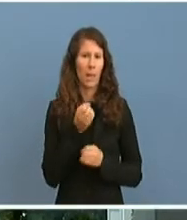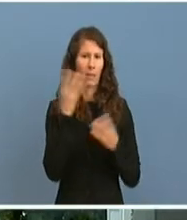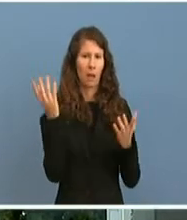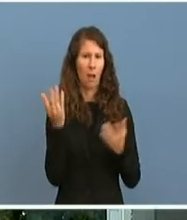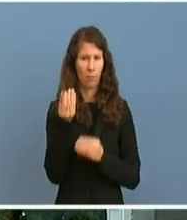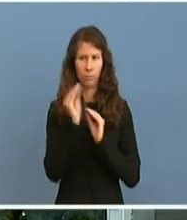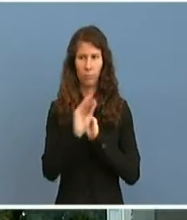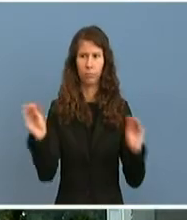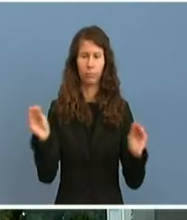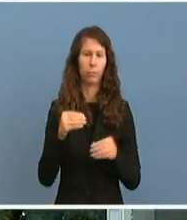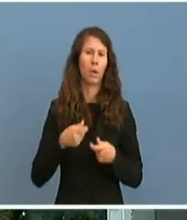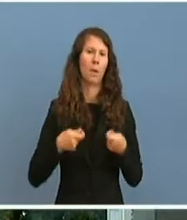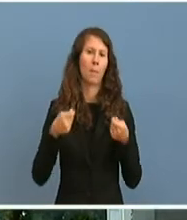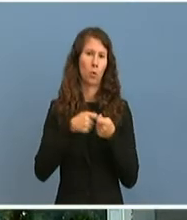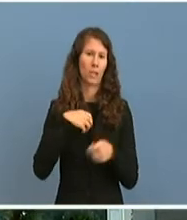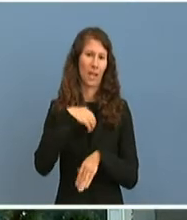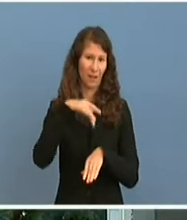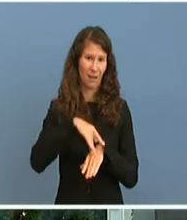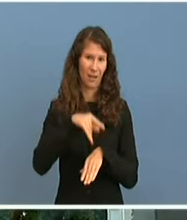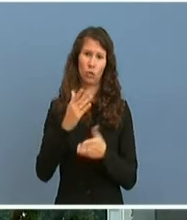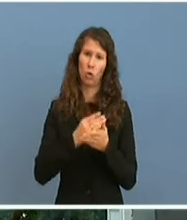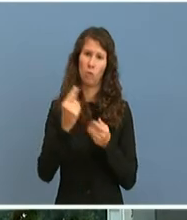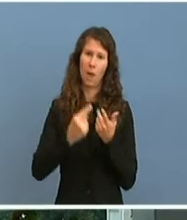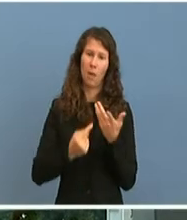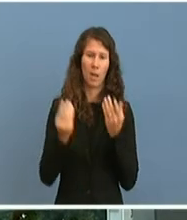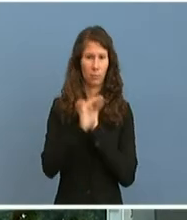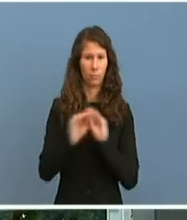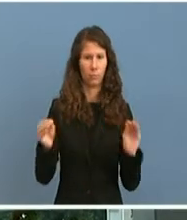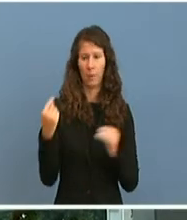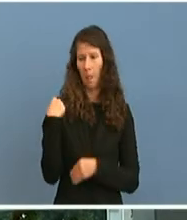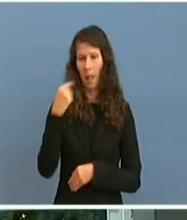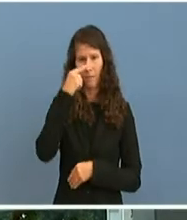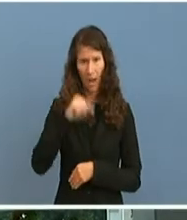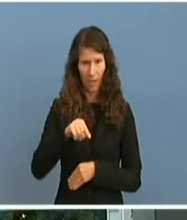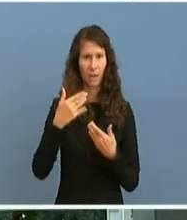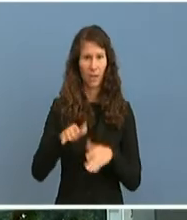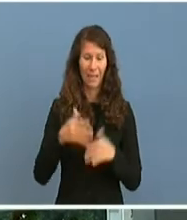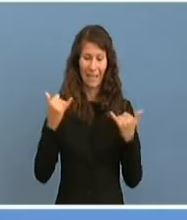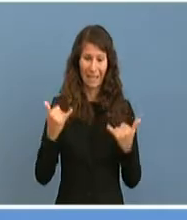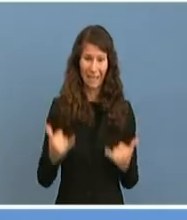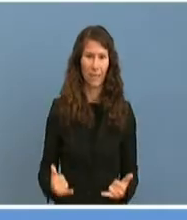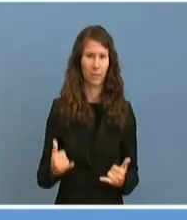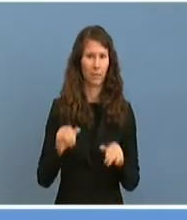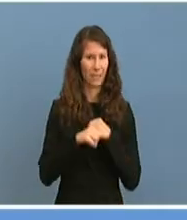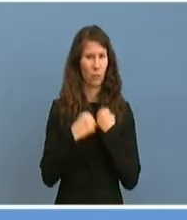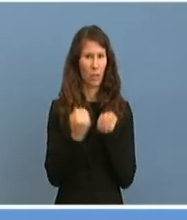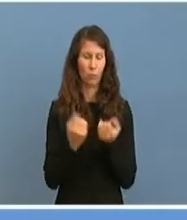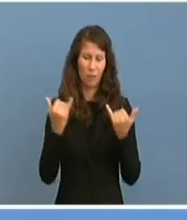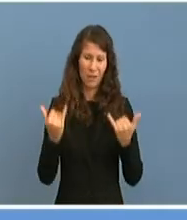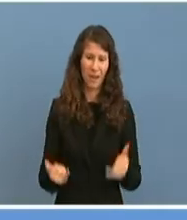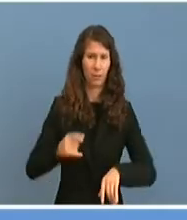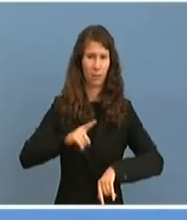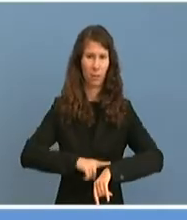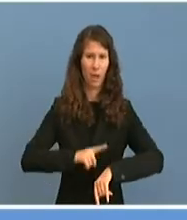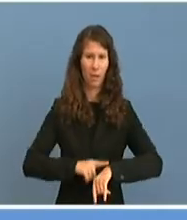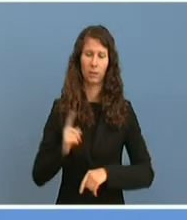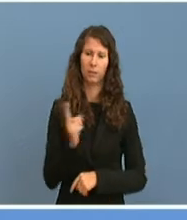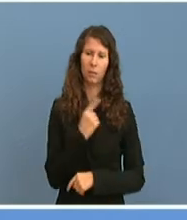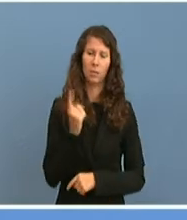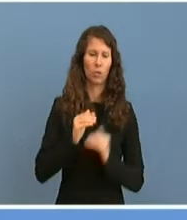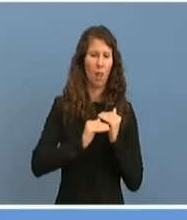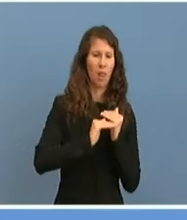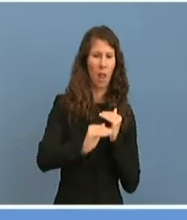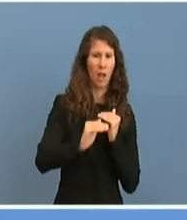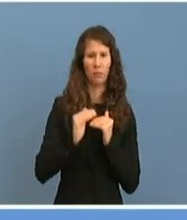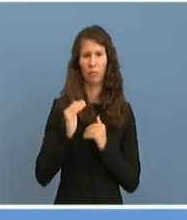dazu mehrfach geäußert, auch zuletzt am Freitag. Es ist jetzt die Zeit, in der wir auch uns zu unseren Prioritäten als Land, als